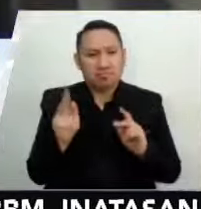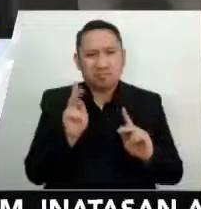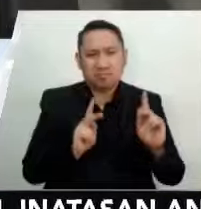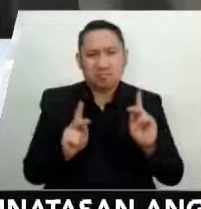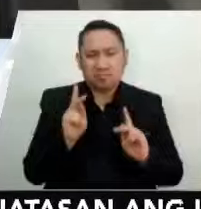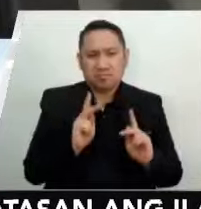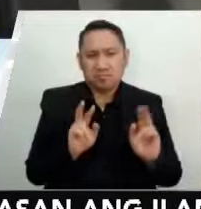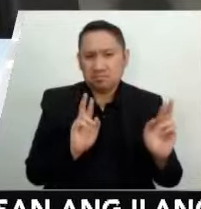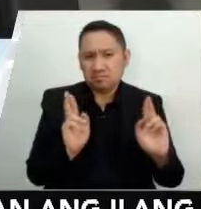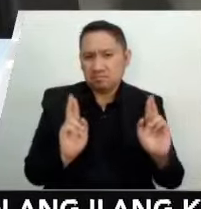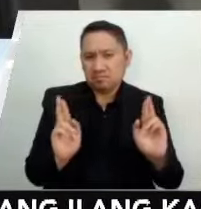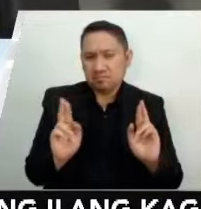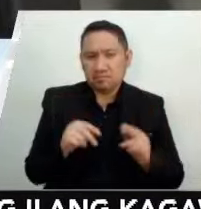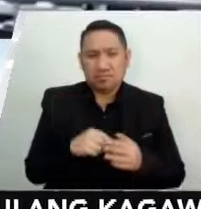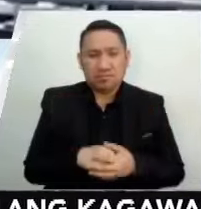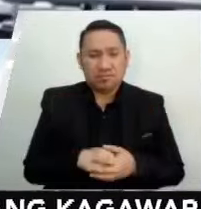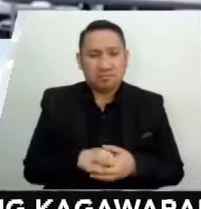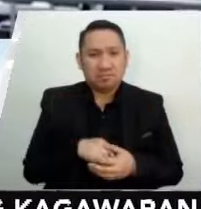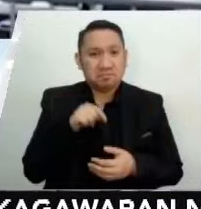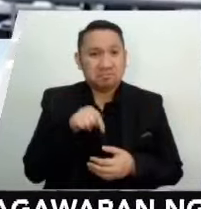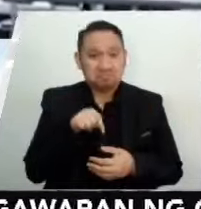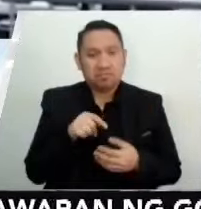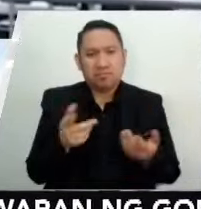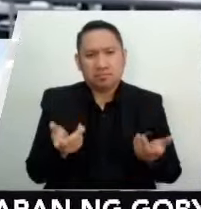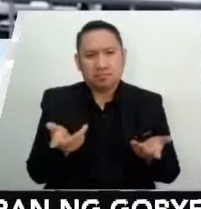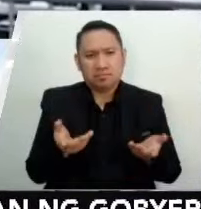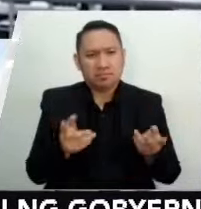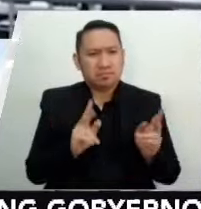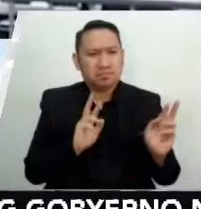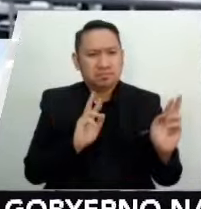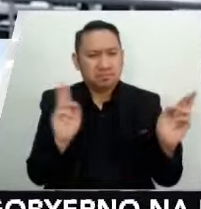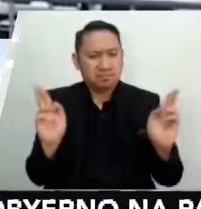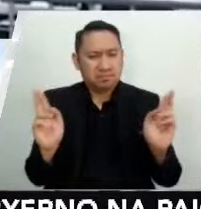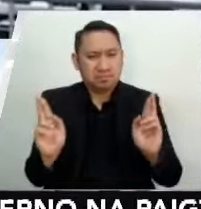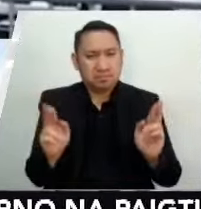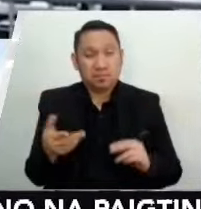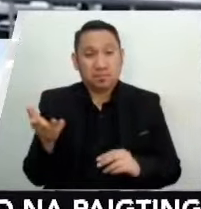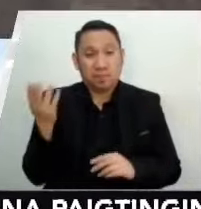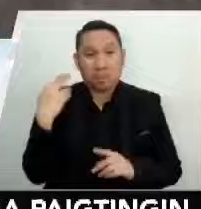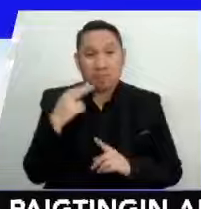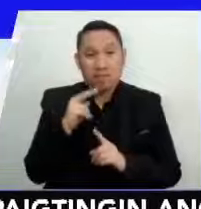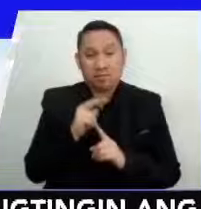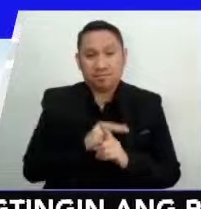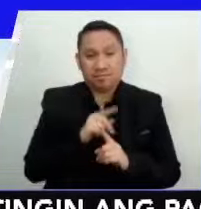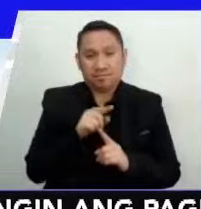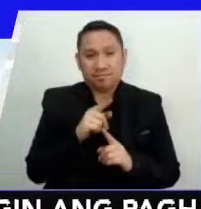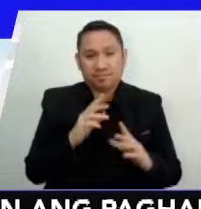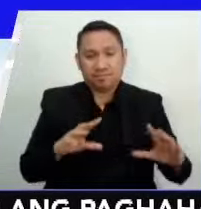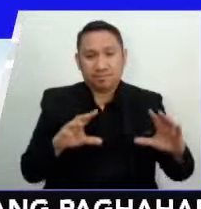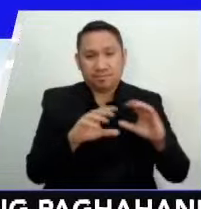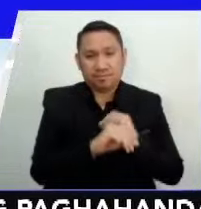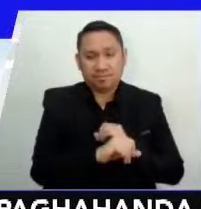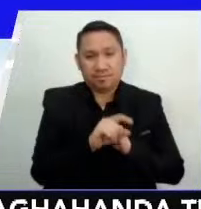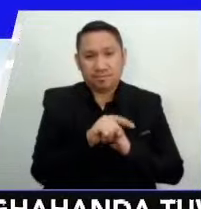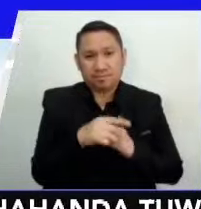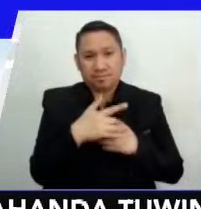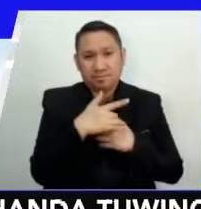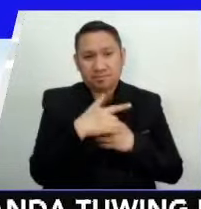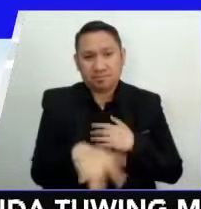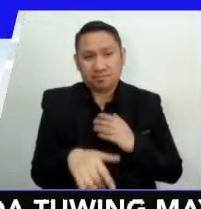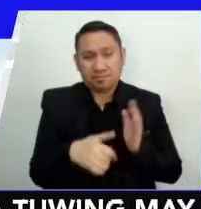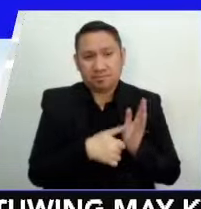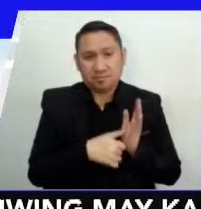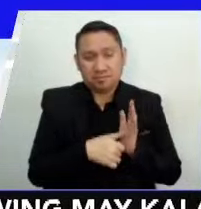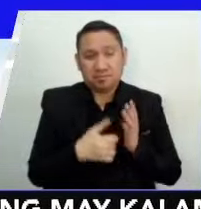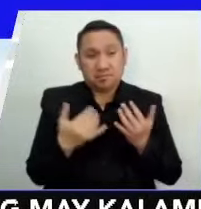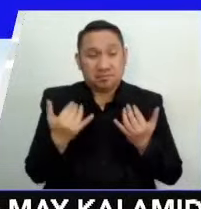pennsylvania ay handang-handa na an nung ah November 3 natapos na yung early voting at ngayong araw maghapon ay nag